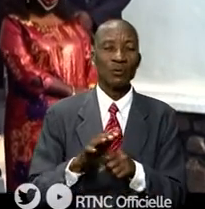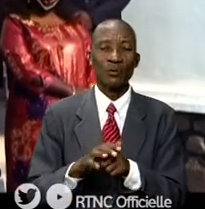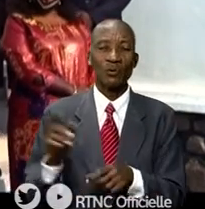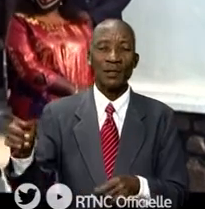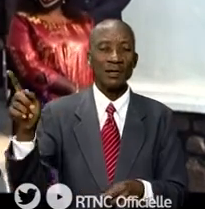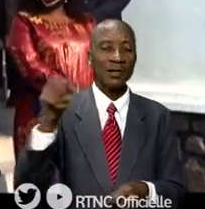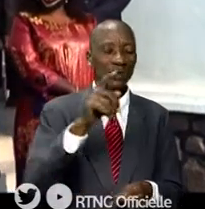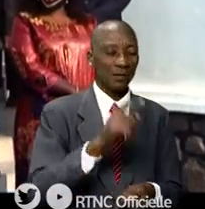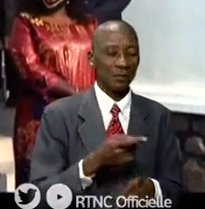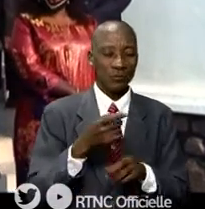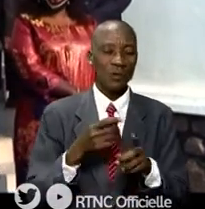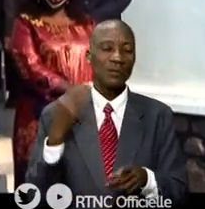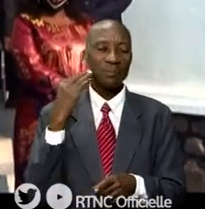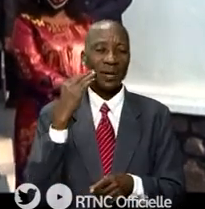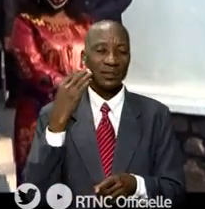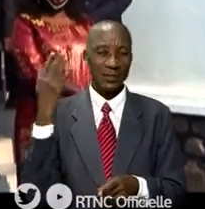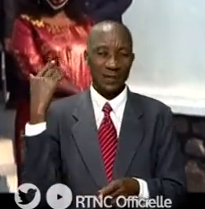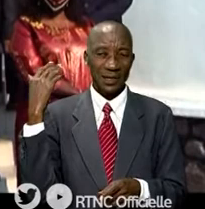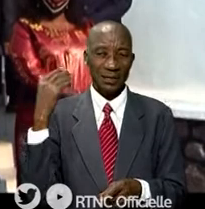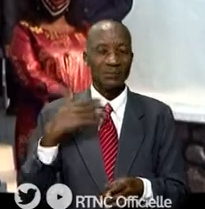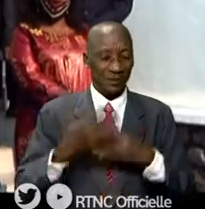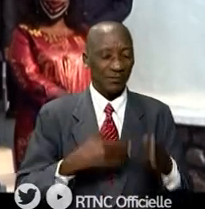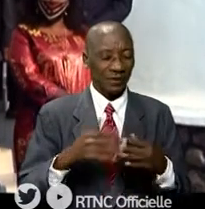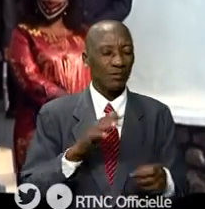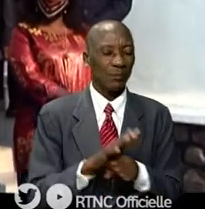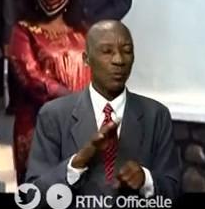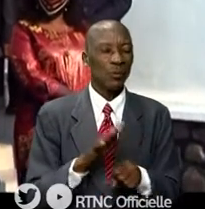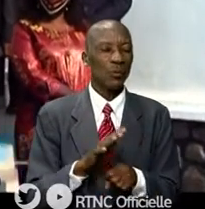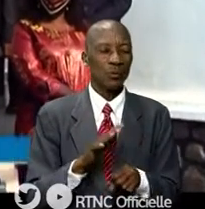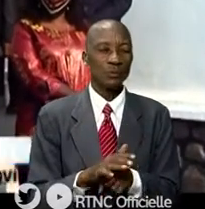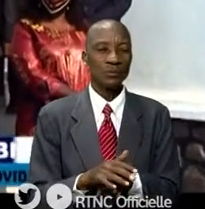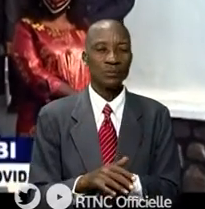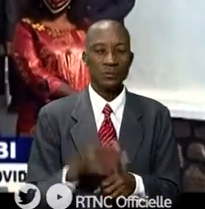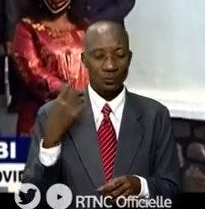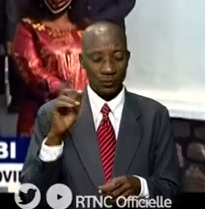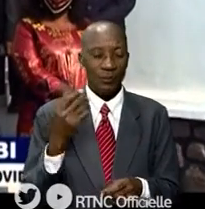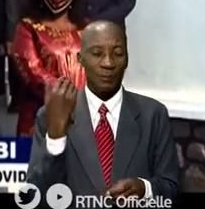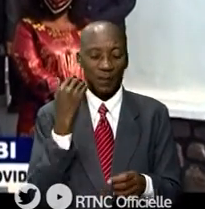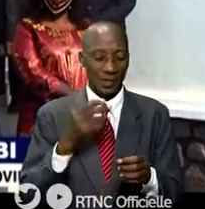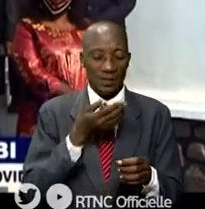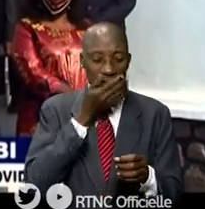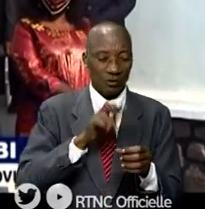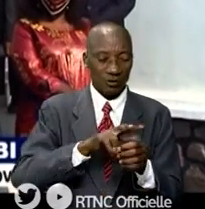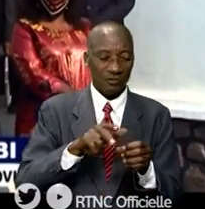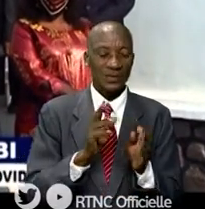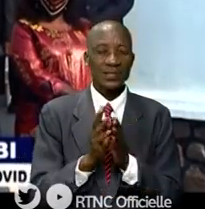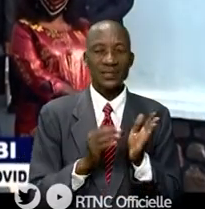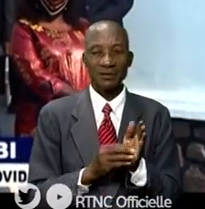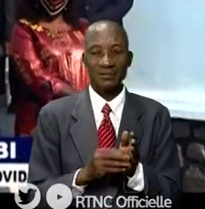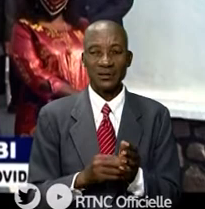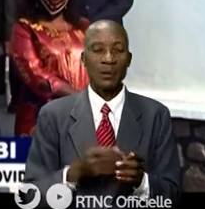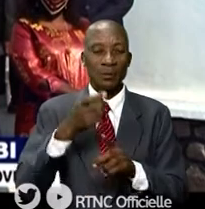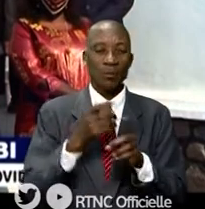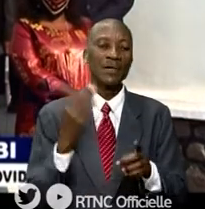depuis le mois de mars, sont en train de se sacrifier pour la COVID-19. Le personnel n'a été payé qu'au mois de